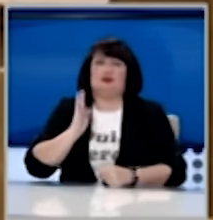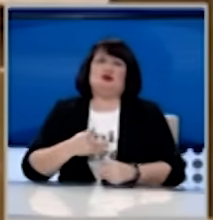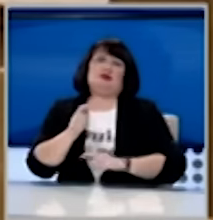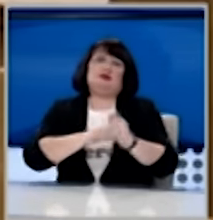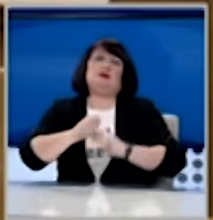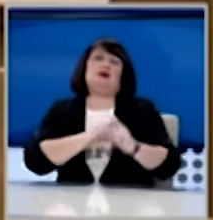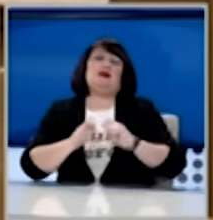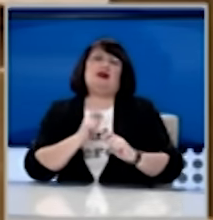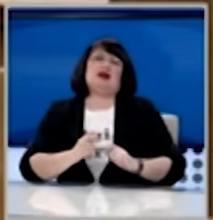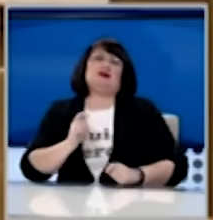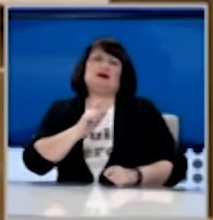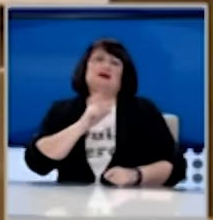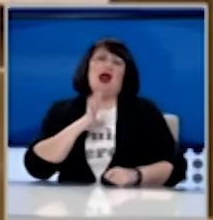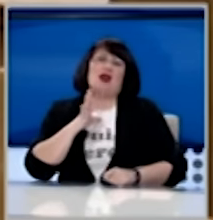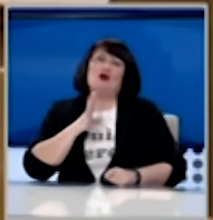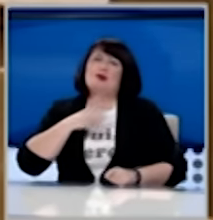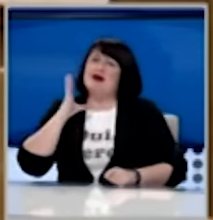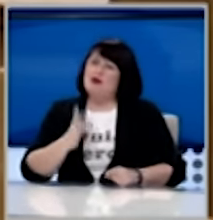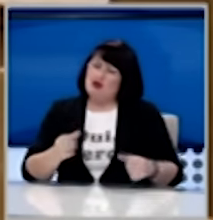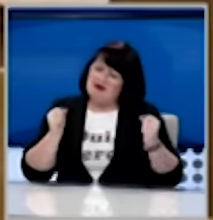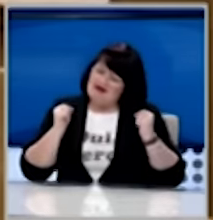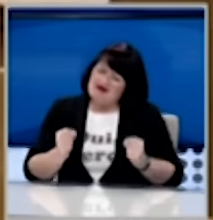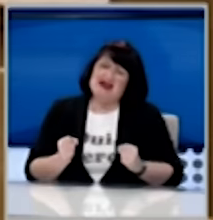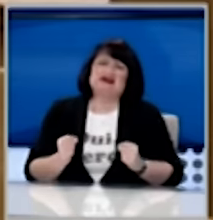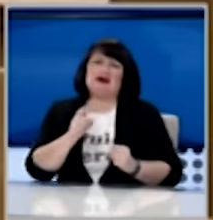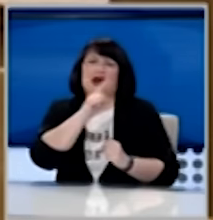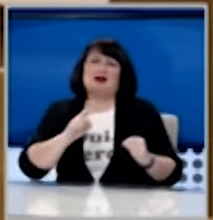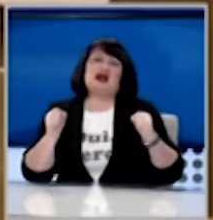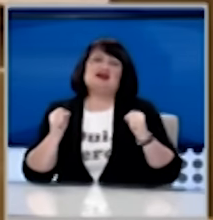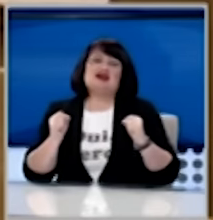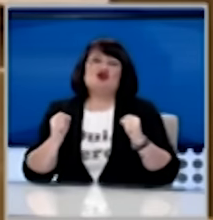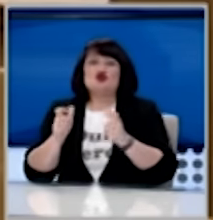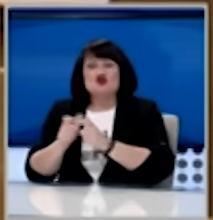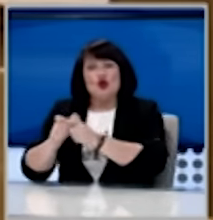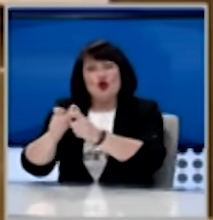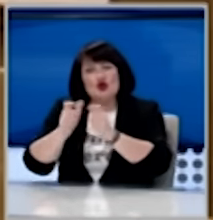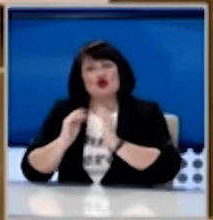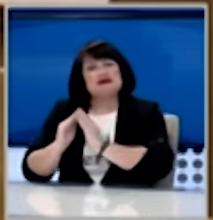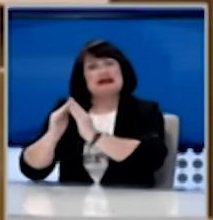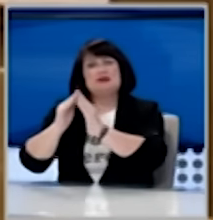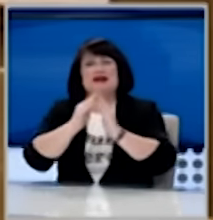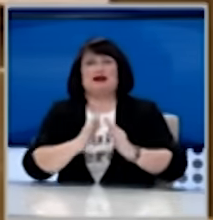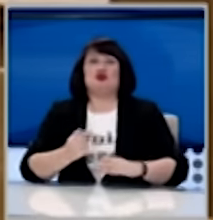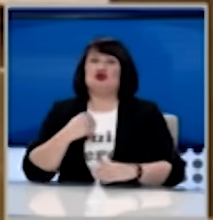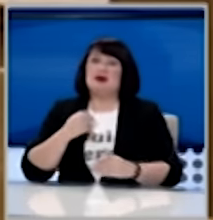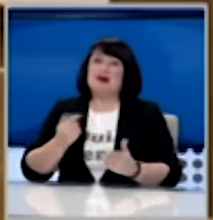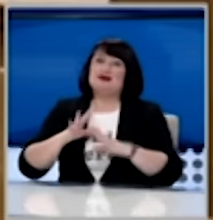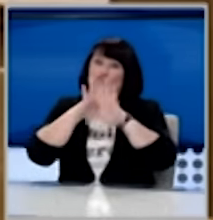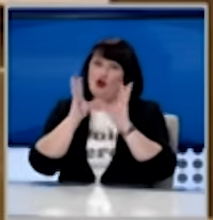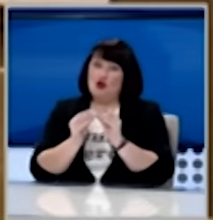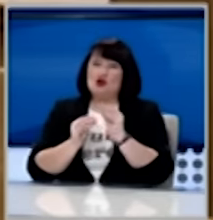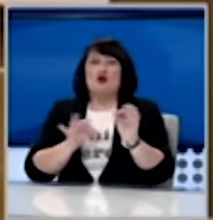για να μπορούν οι άνθρωποι αυτοί στοιχειωδώς να ζήσουν στον τόπο τους εμείς έχουμε καταθέσει ένα